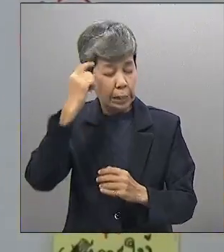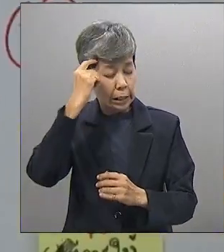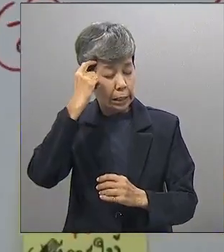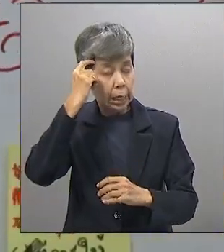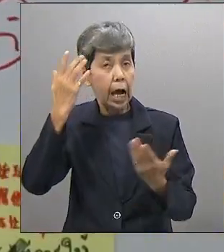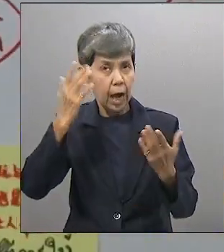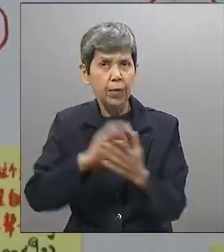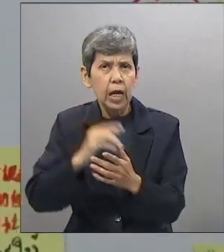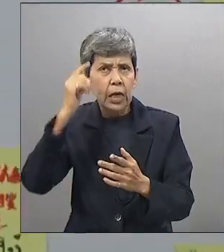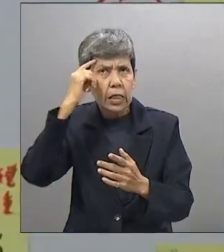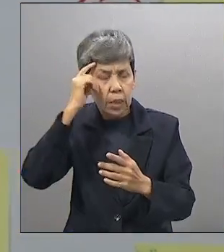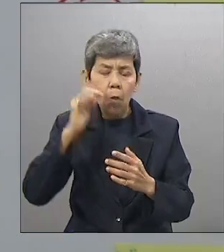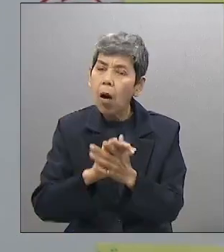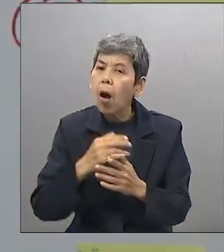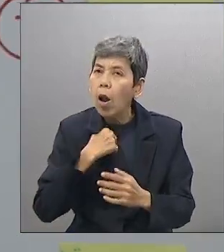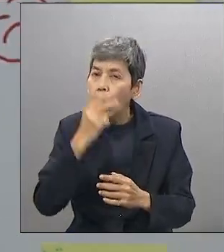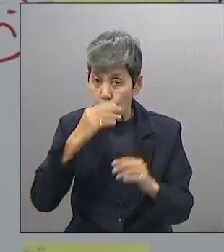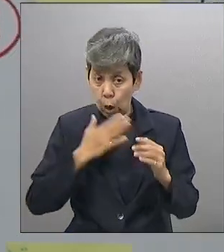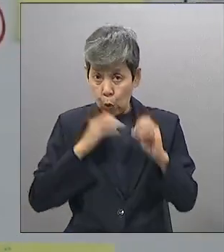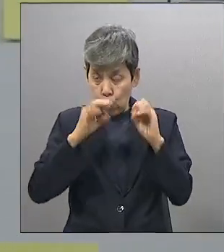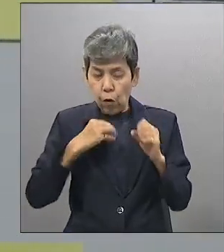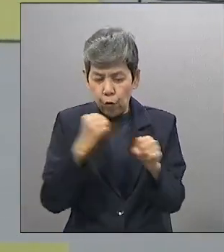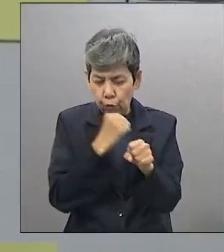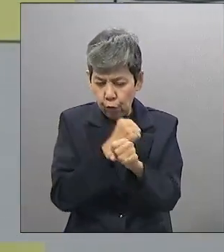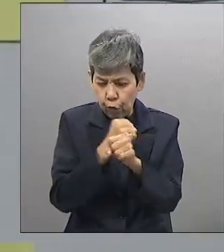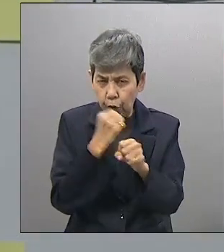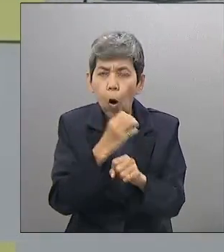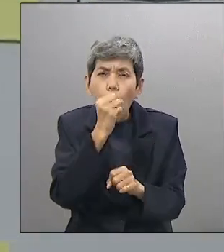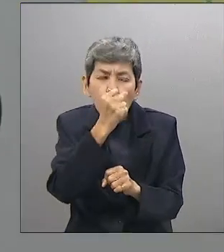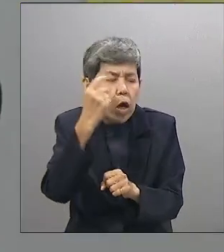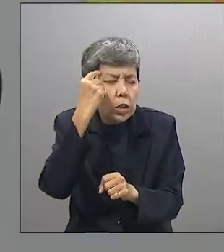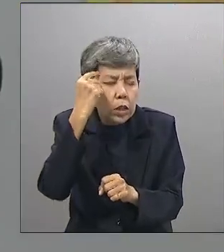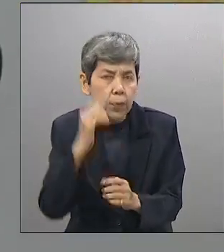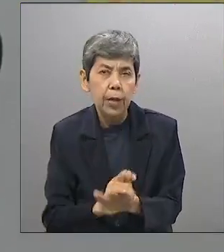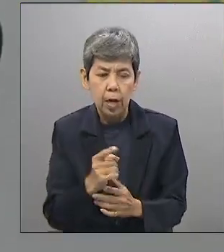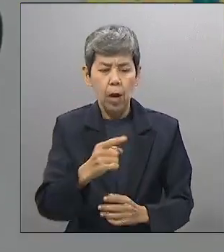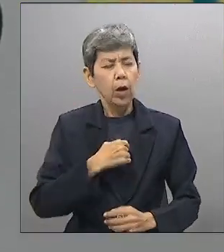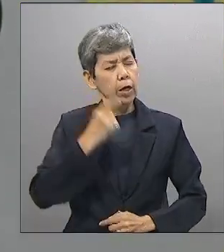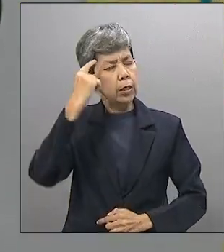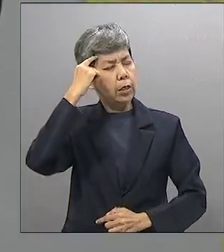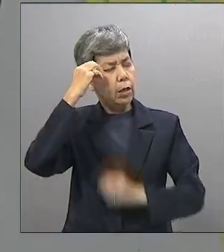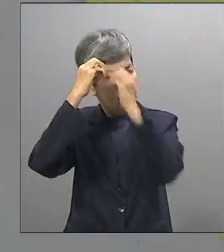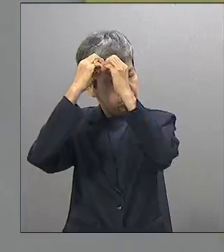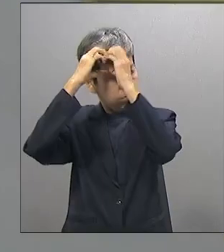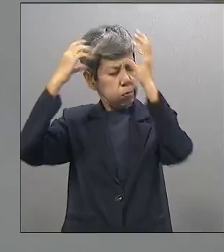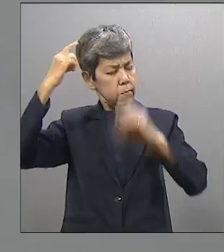ในเรื่องของกระดทดความคิดนั้นคุคูฝึกให้นัเรีนลองดึงเอาสิงที่ตวเองคิอยในใจ